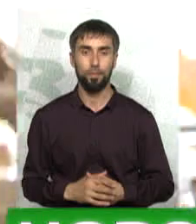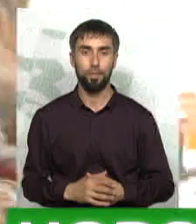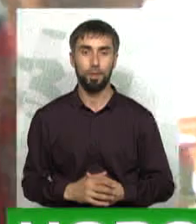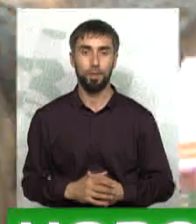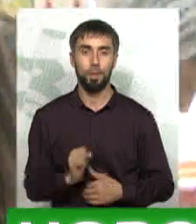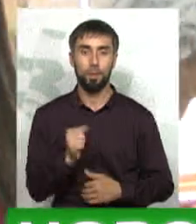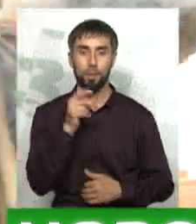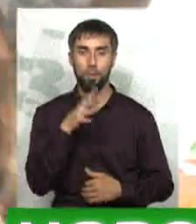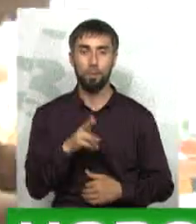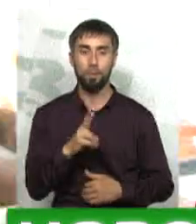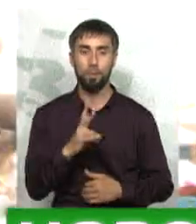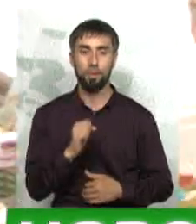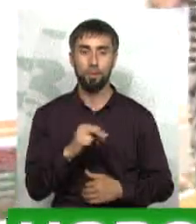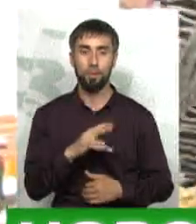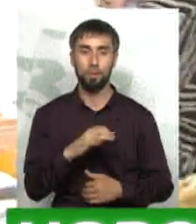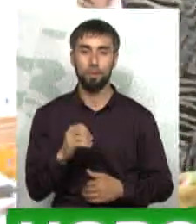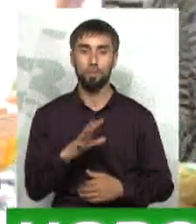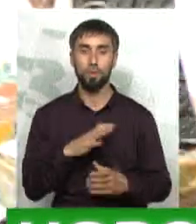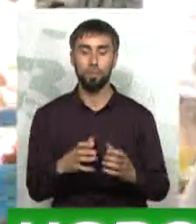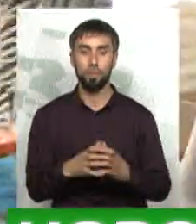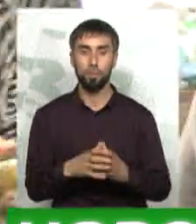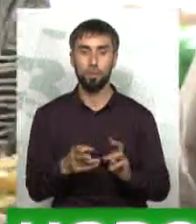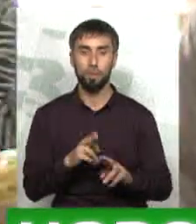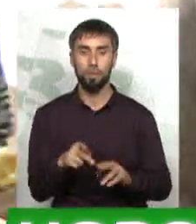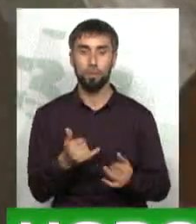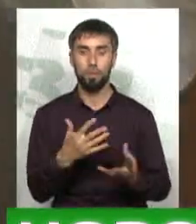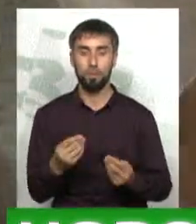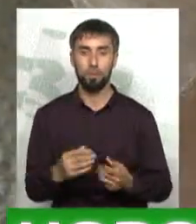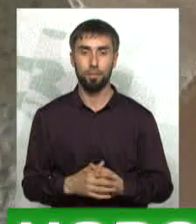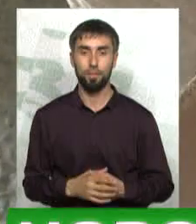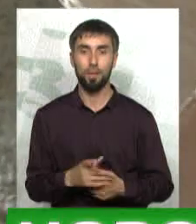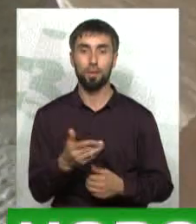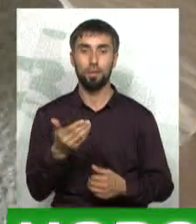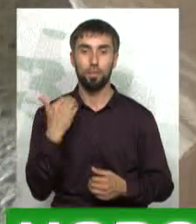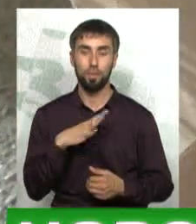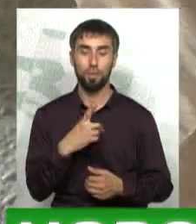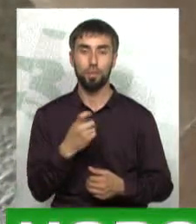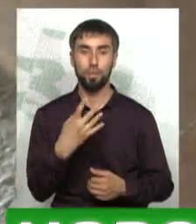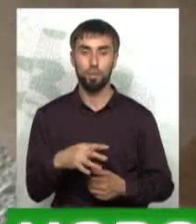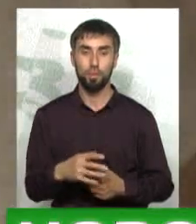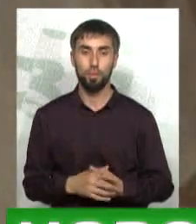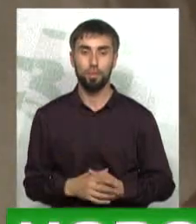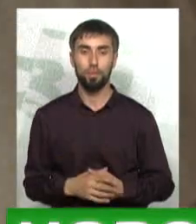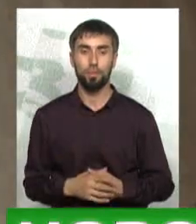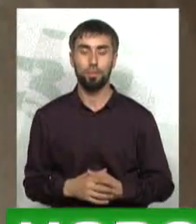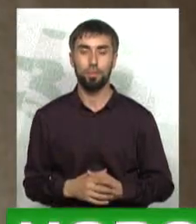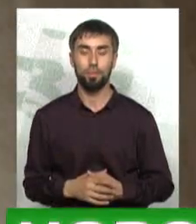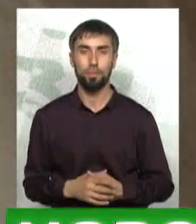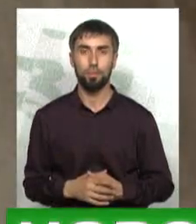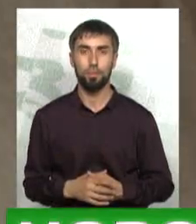А когда эти накладные были составлены? Этот сегодняшний. Раньше 140 было. На